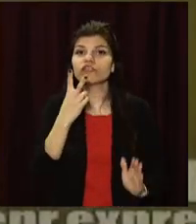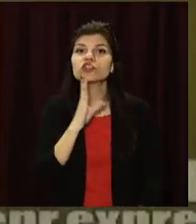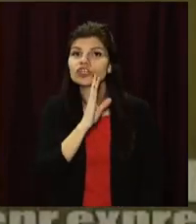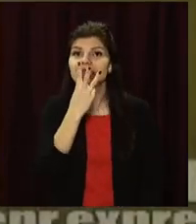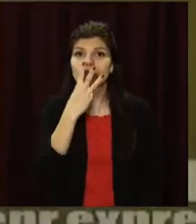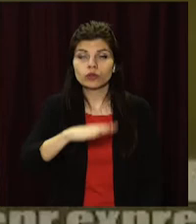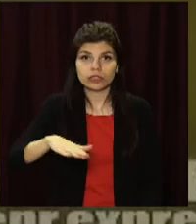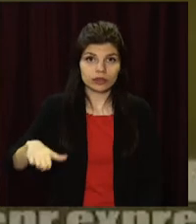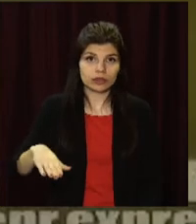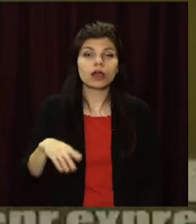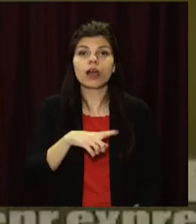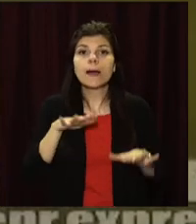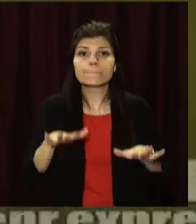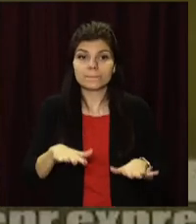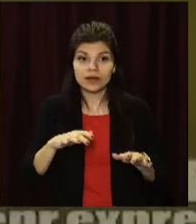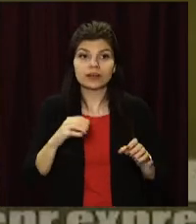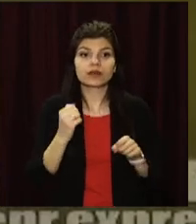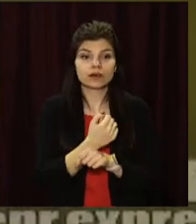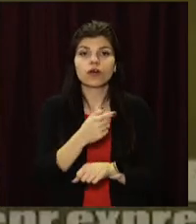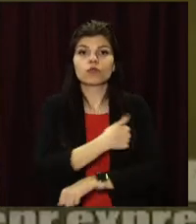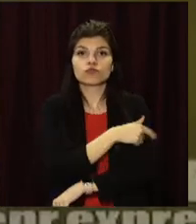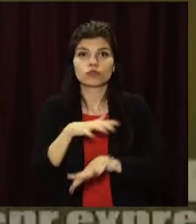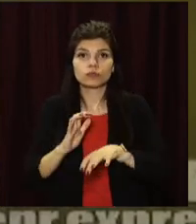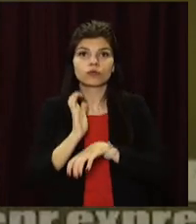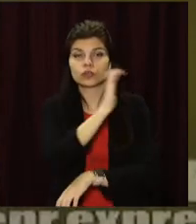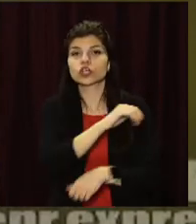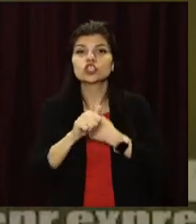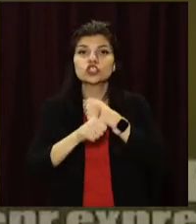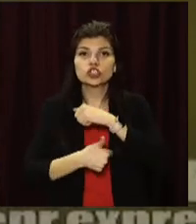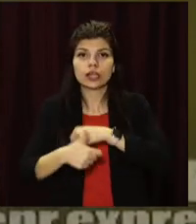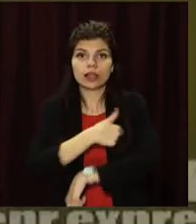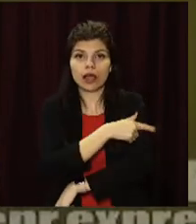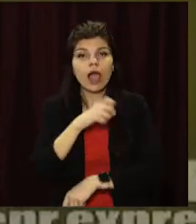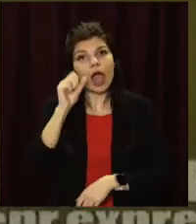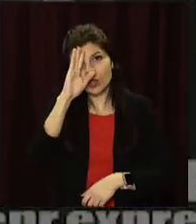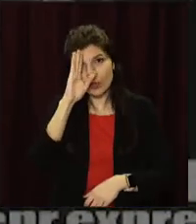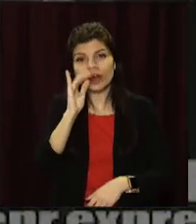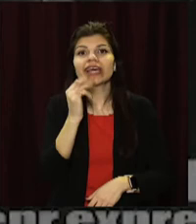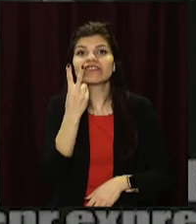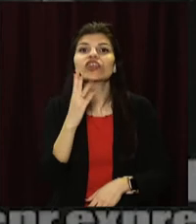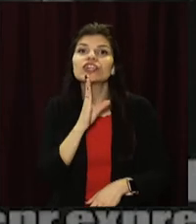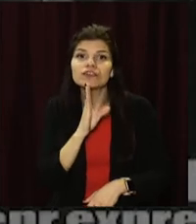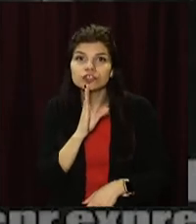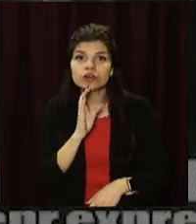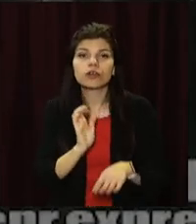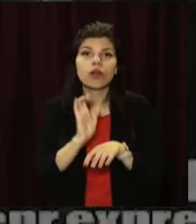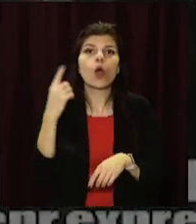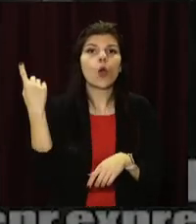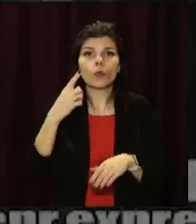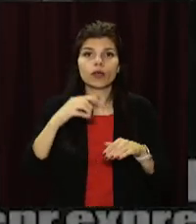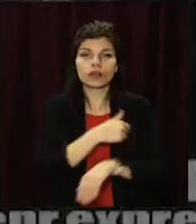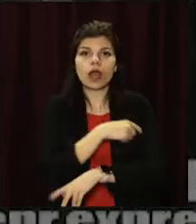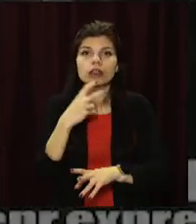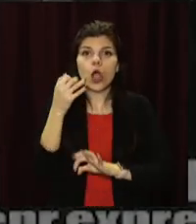та троє дітей. З місця пригоди дорослих відправили до 16-ї лікарні, а хлопчика і двох дівчаток – до обласної лікарні